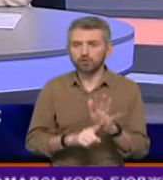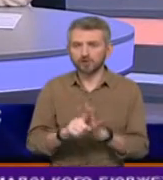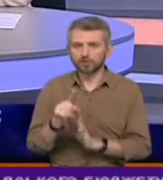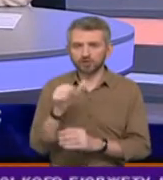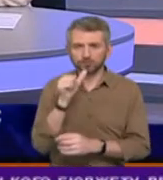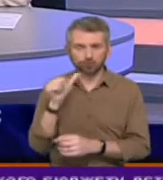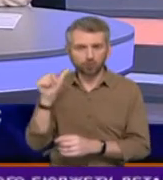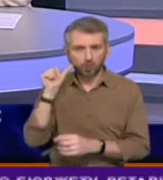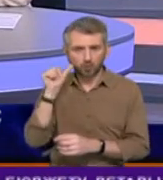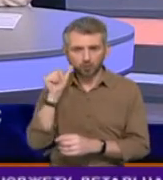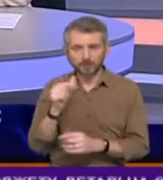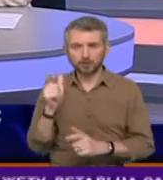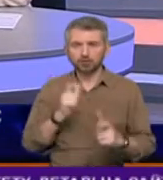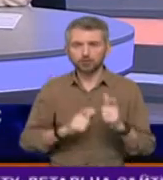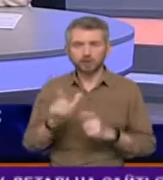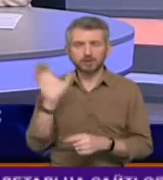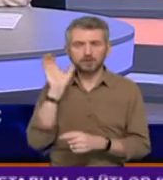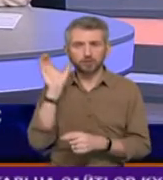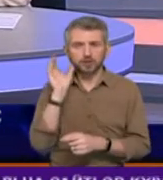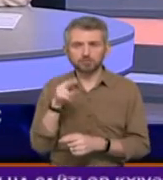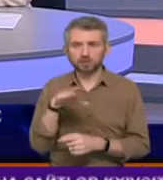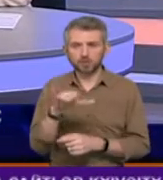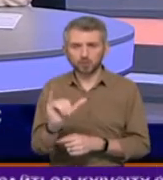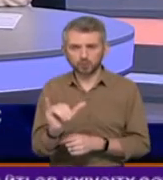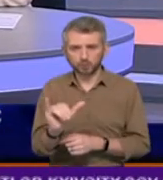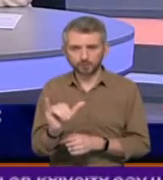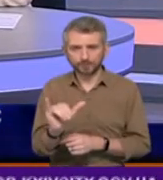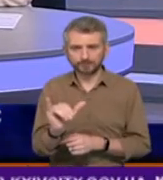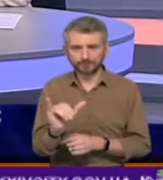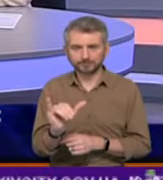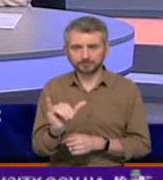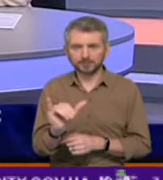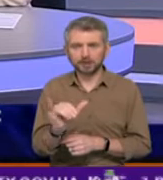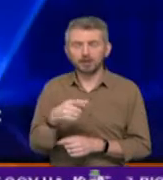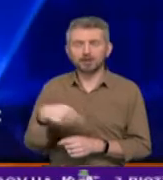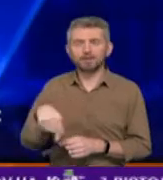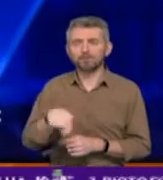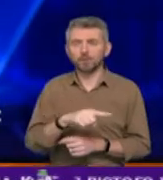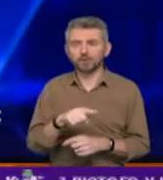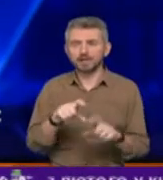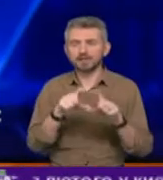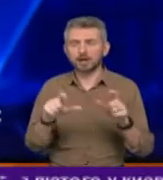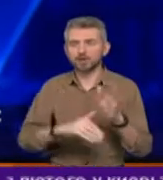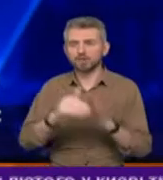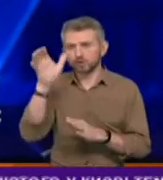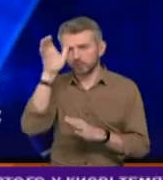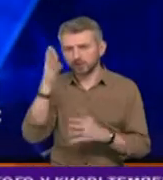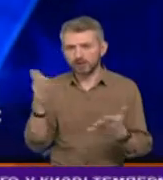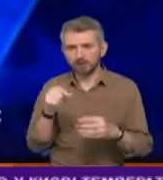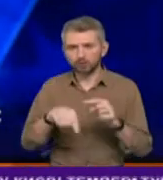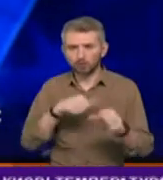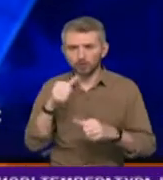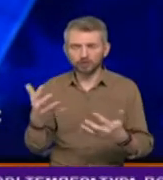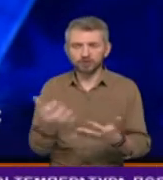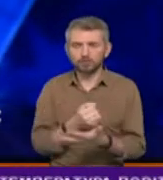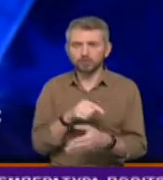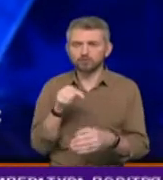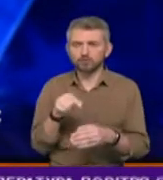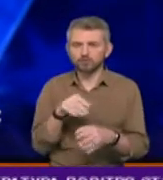враховуємо певні речі, які допрацювали, доробили, зокрема, розширюємо список осіб з особливими освітніми потребами,